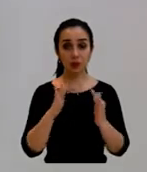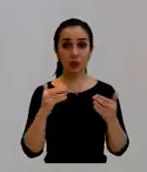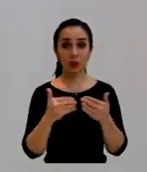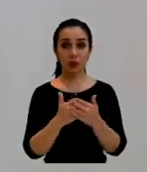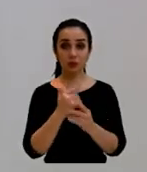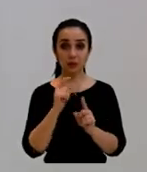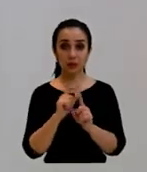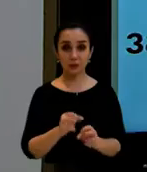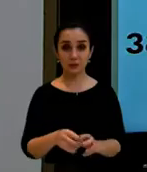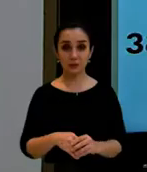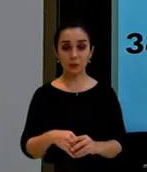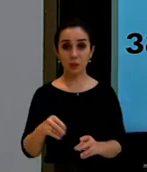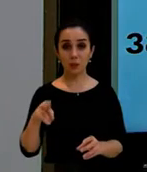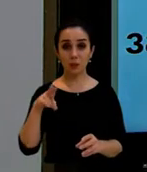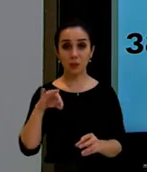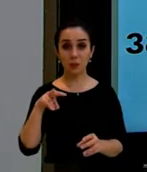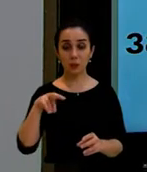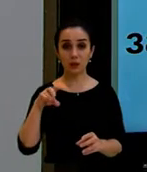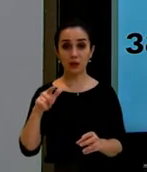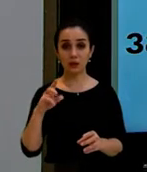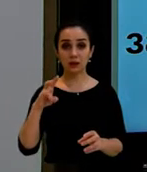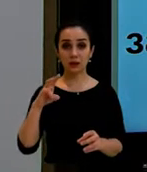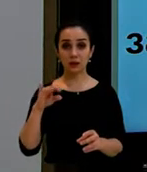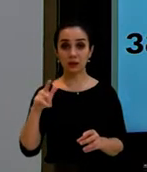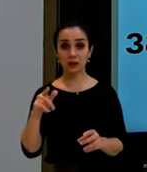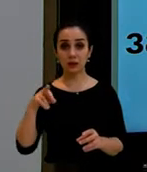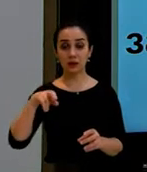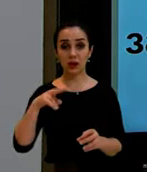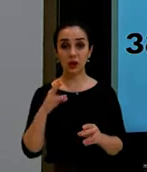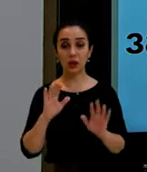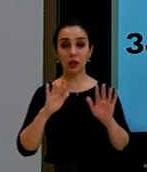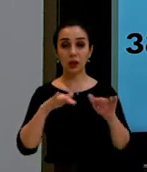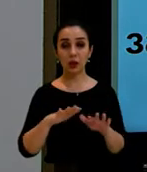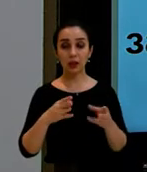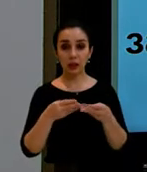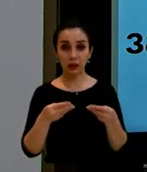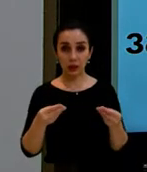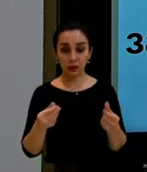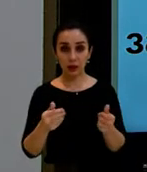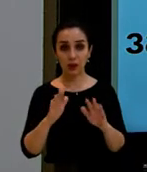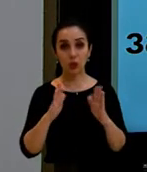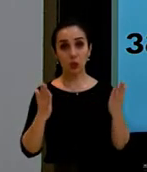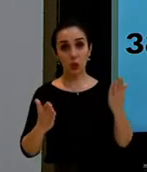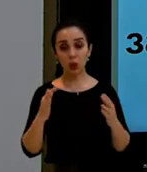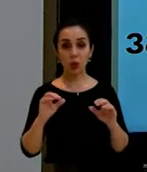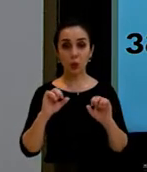новыми словами. Полынья, дарёный эриген, йоки музлямай кольген